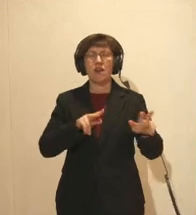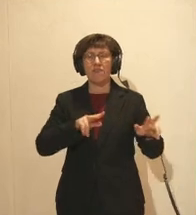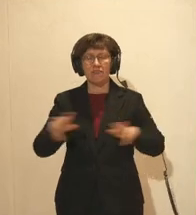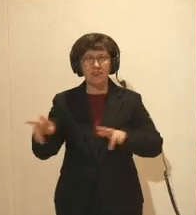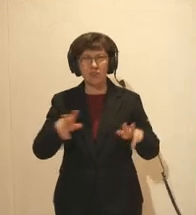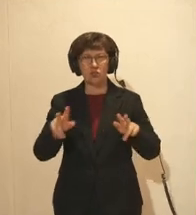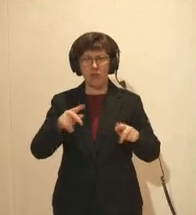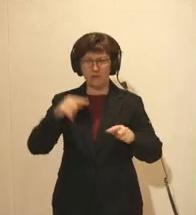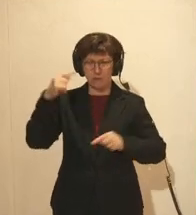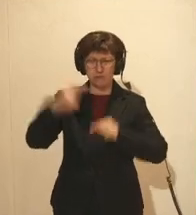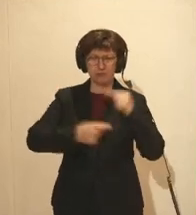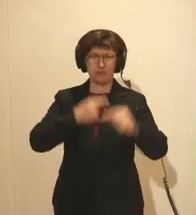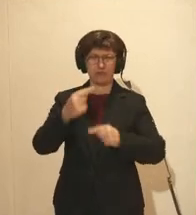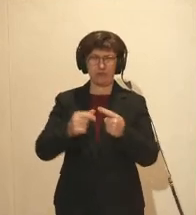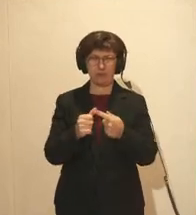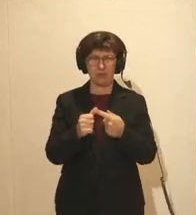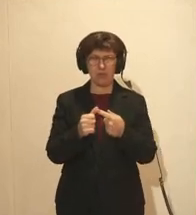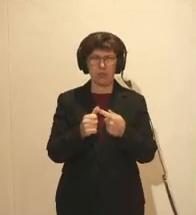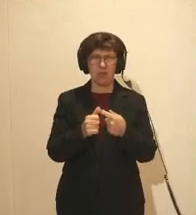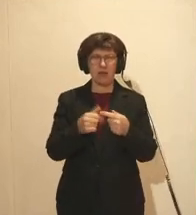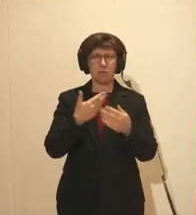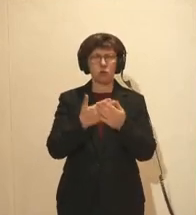und zwar